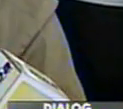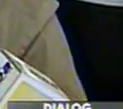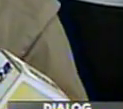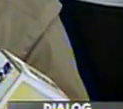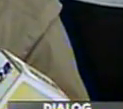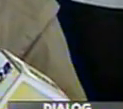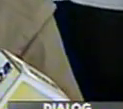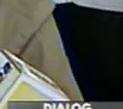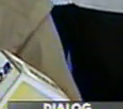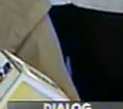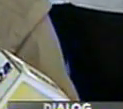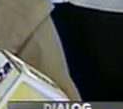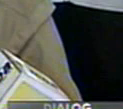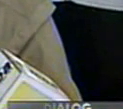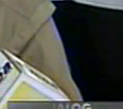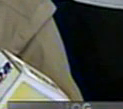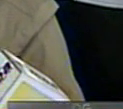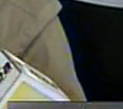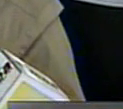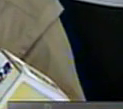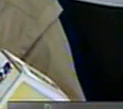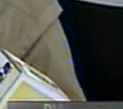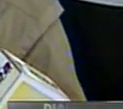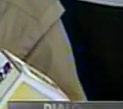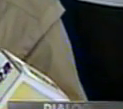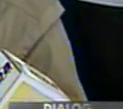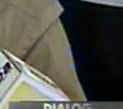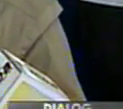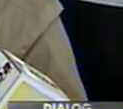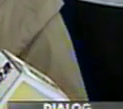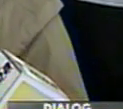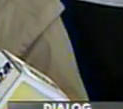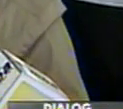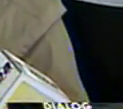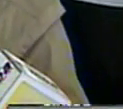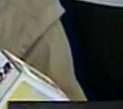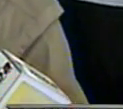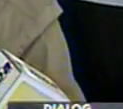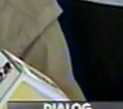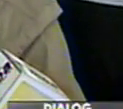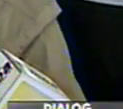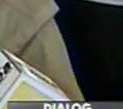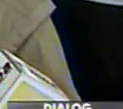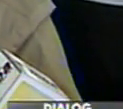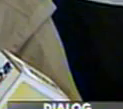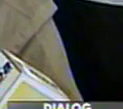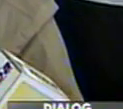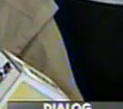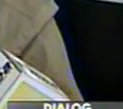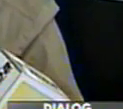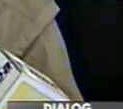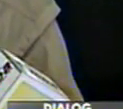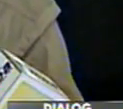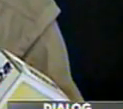akhirnya nelayan yang membuat keputusan tetapi kita telah menyediakan 10 alternatif